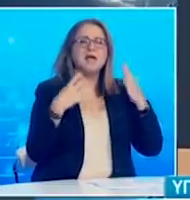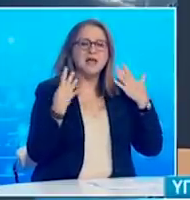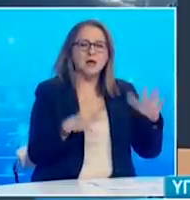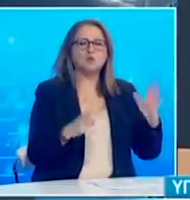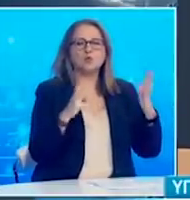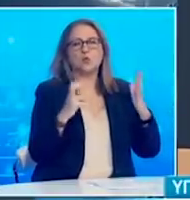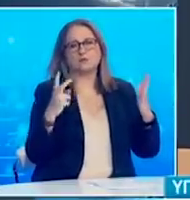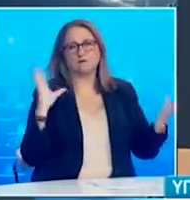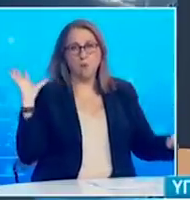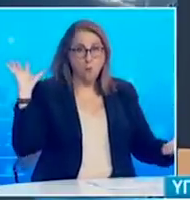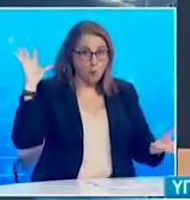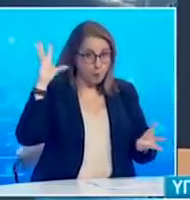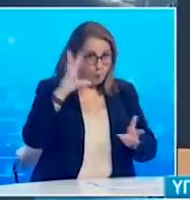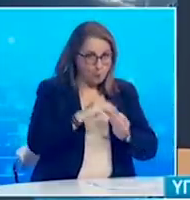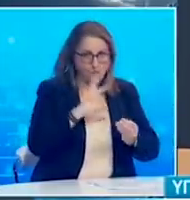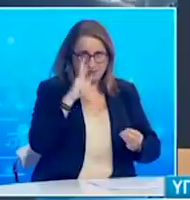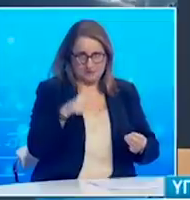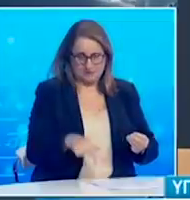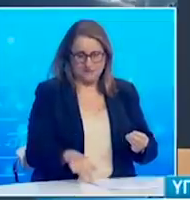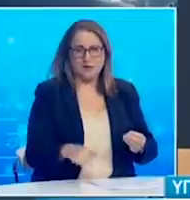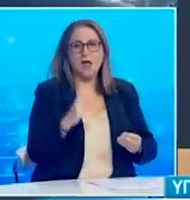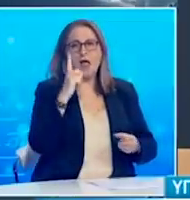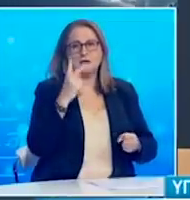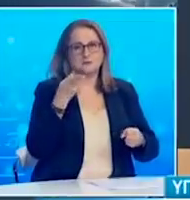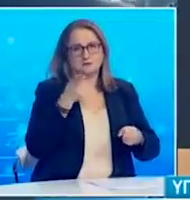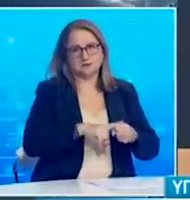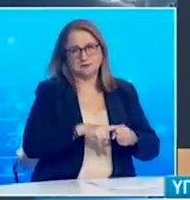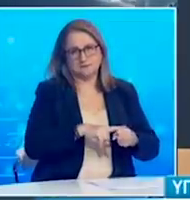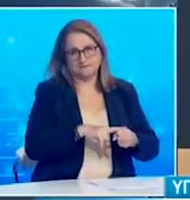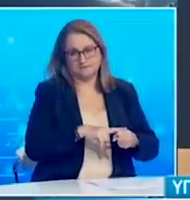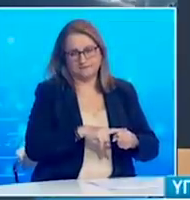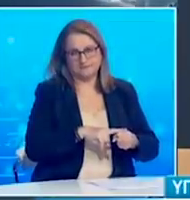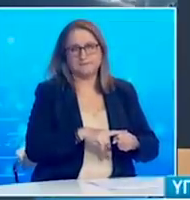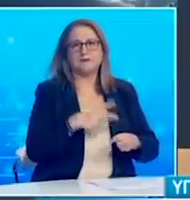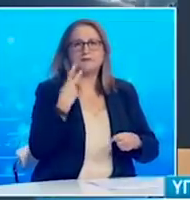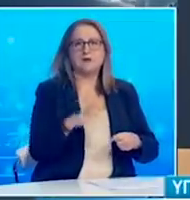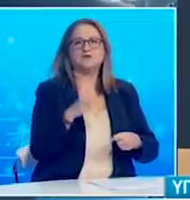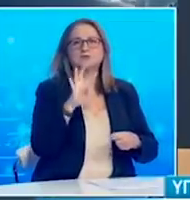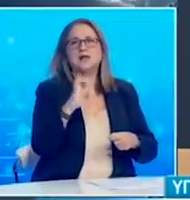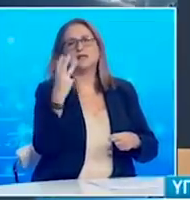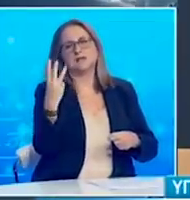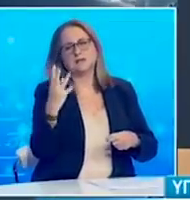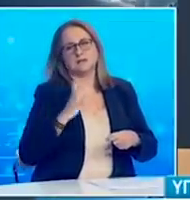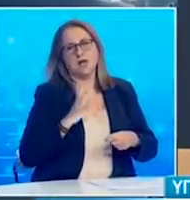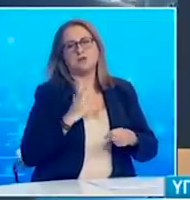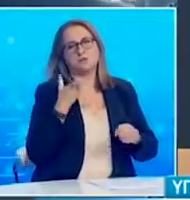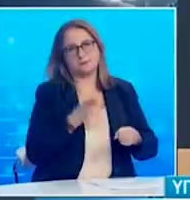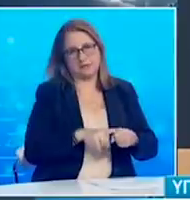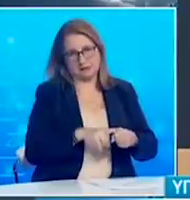8.987. Έχουμε έναν θάνατο επιπλέον, συνολικά λοιπόν 243 θανάτους.